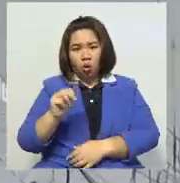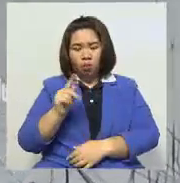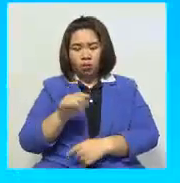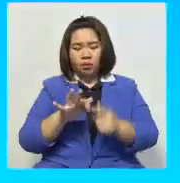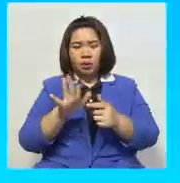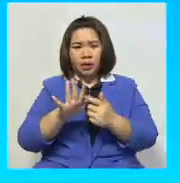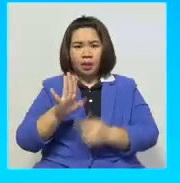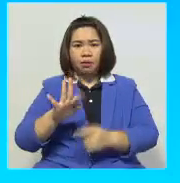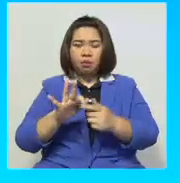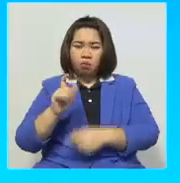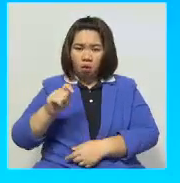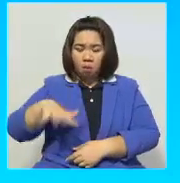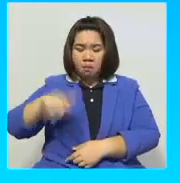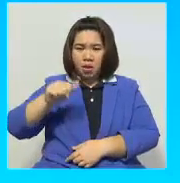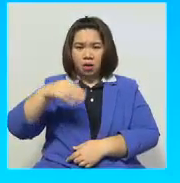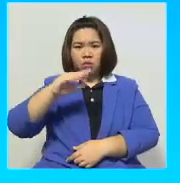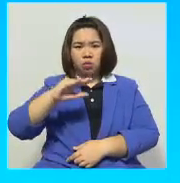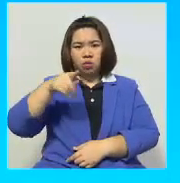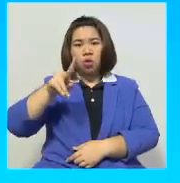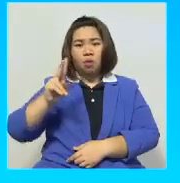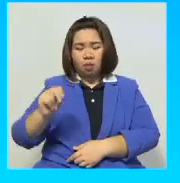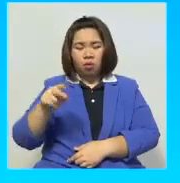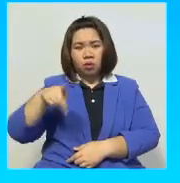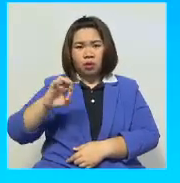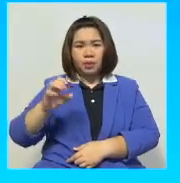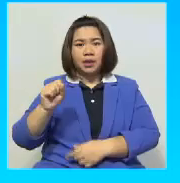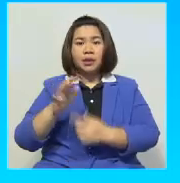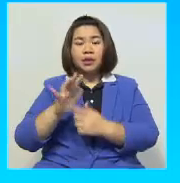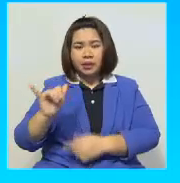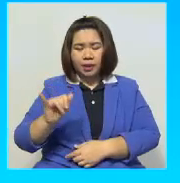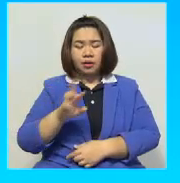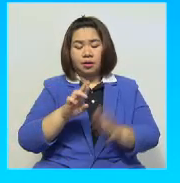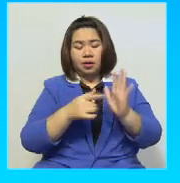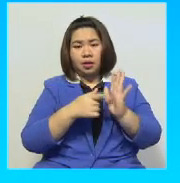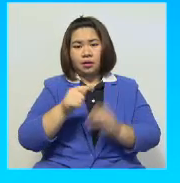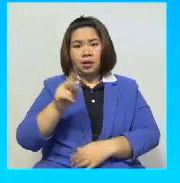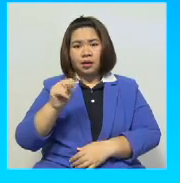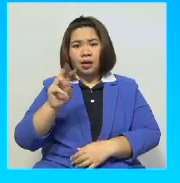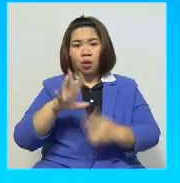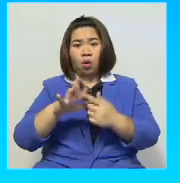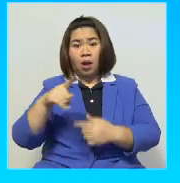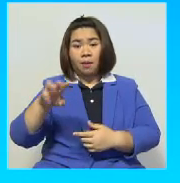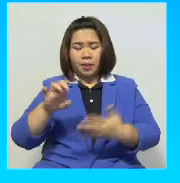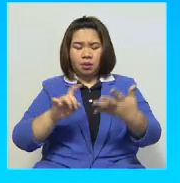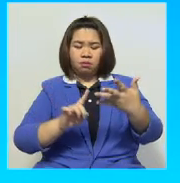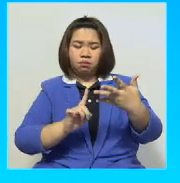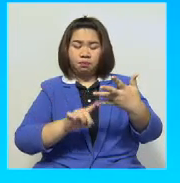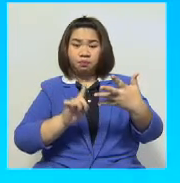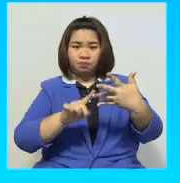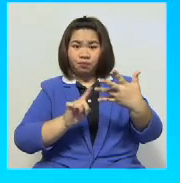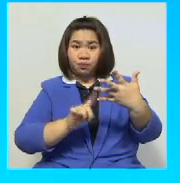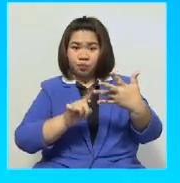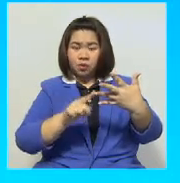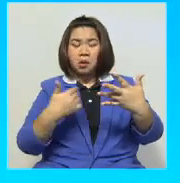บ่ออำเภอเมืองอำเภอพลพิสัยและอำเภอรัตนวาปีโดยเฉพาะที่อำเภอพลพิสัยและอำเภอรัตนวา